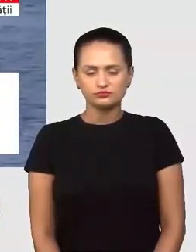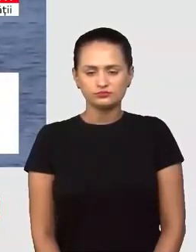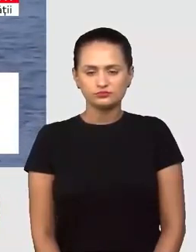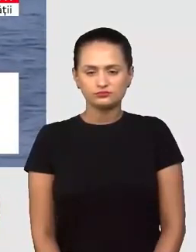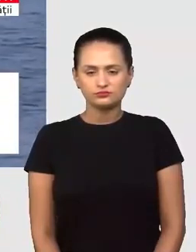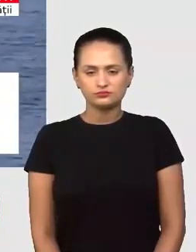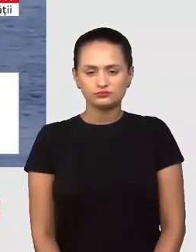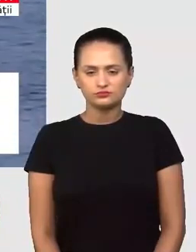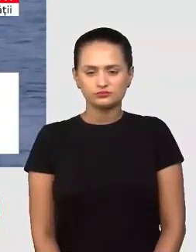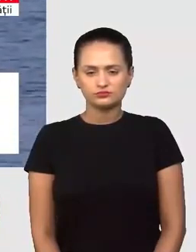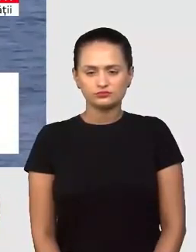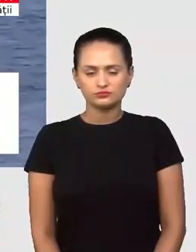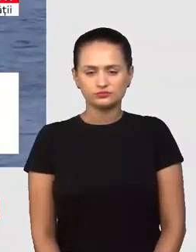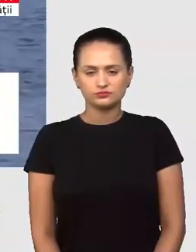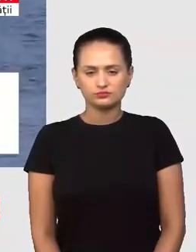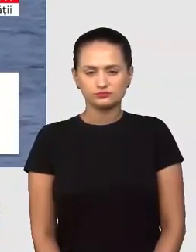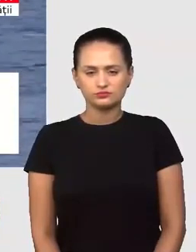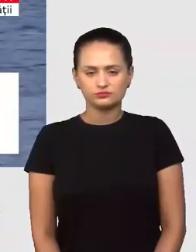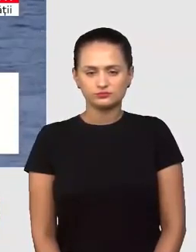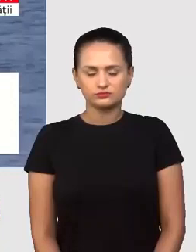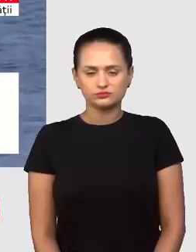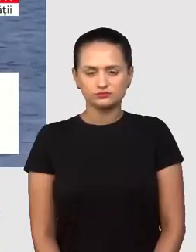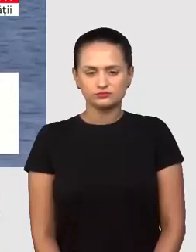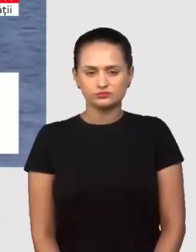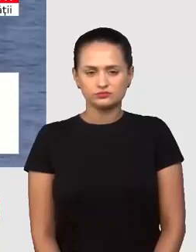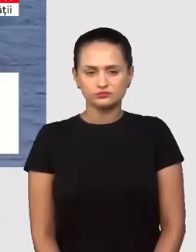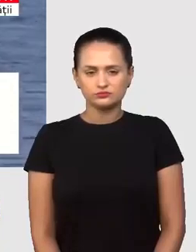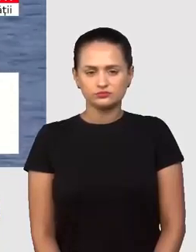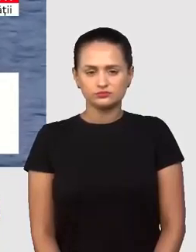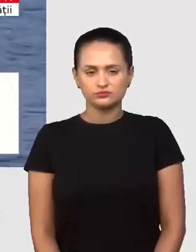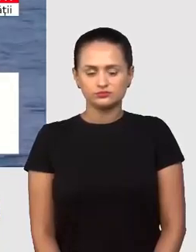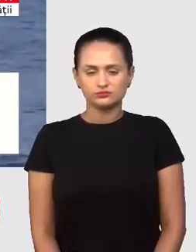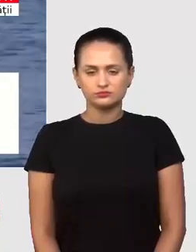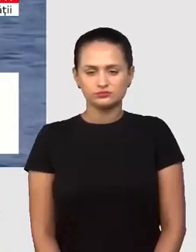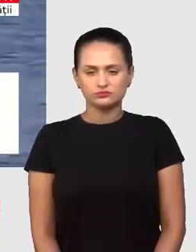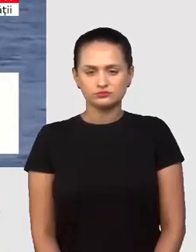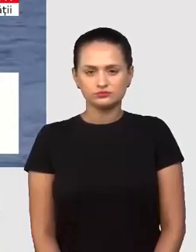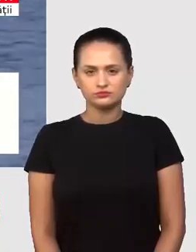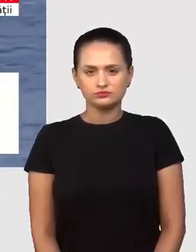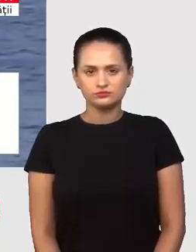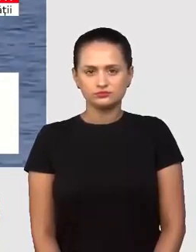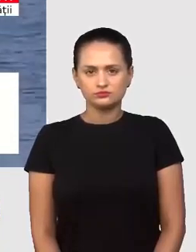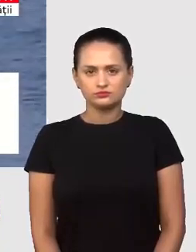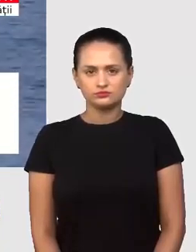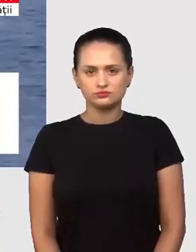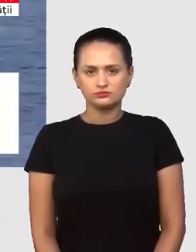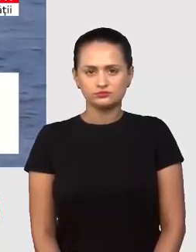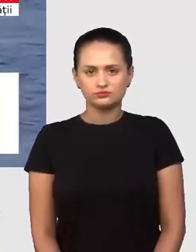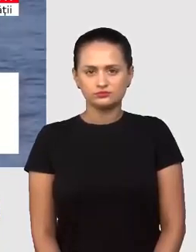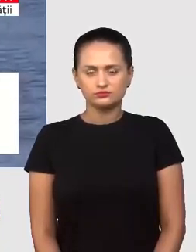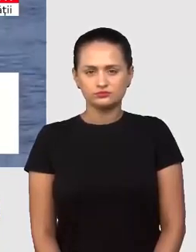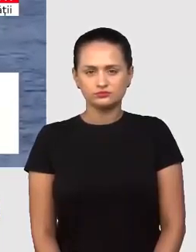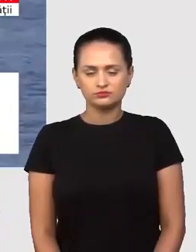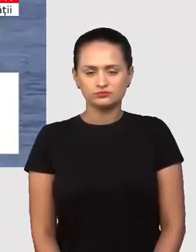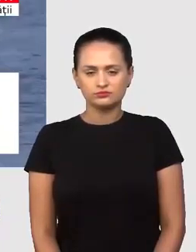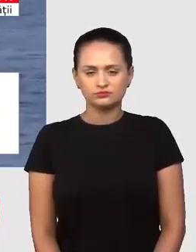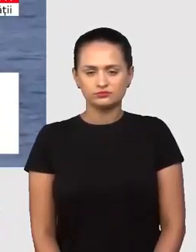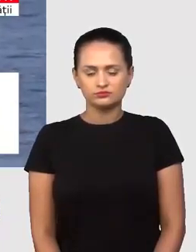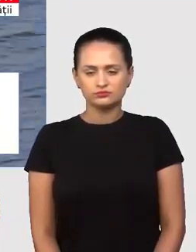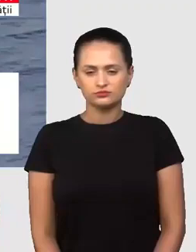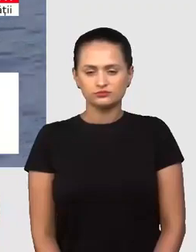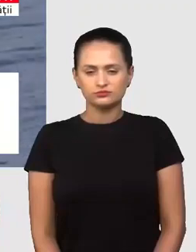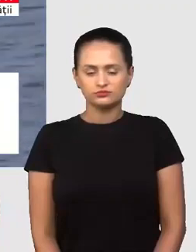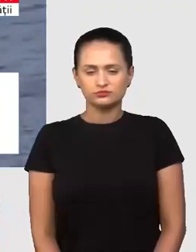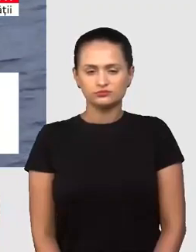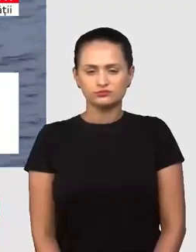navale române au o misiune permanentă de supraveghere a litoralului, de identificare a minelor și de distrugere a acestora și au anunțat